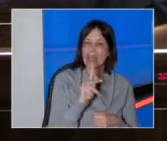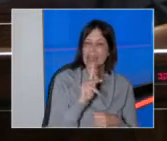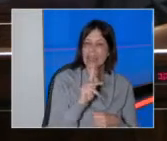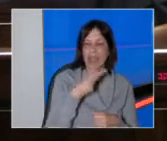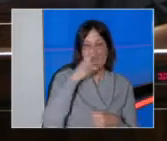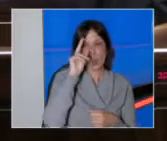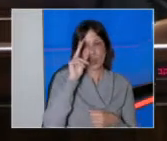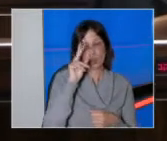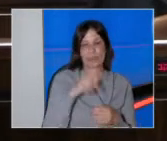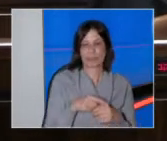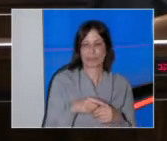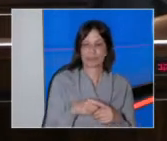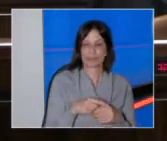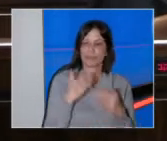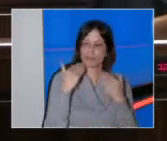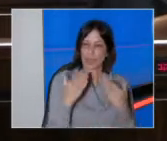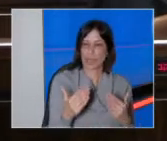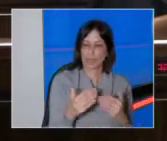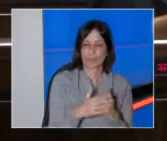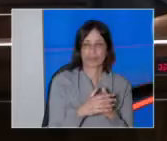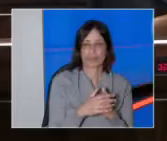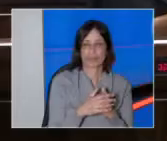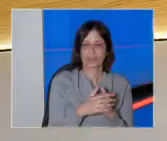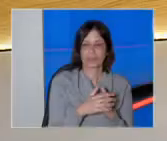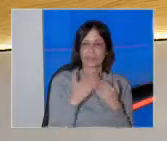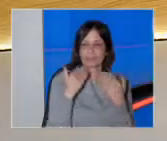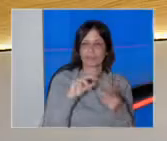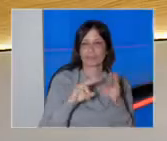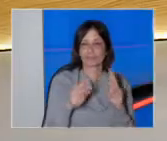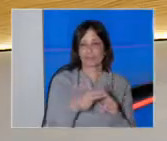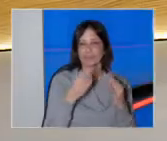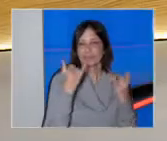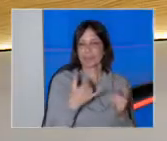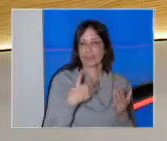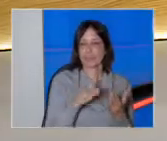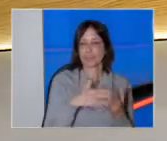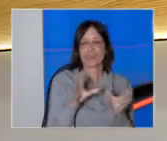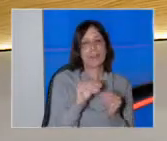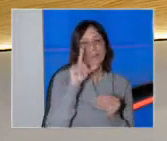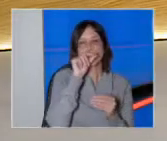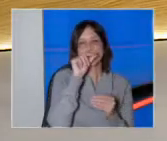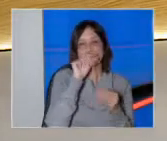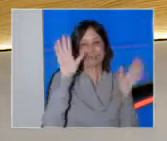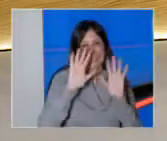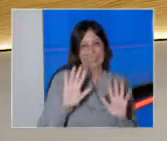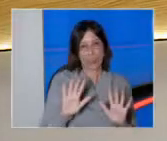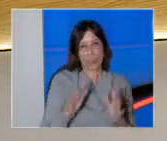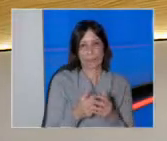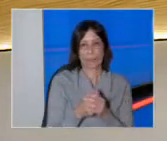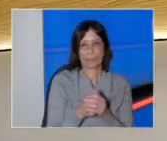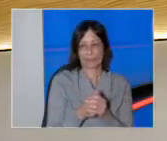בחירות. תודה רבה לך. תודה, להתראות. טוב, עכשיו אנחנו ממשיכים עם הציוצים והסרטונים,